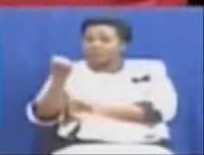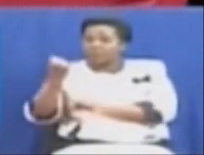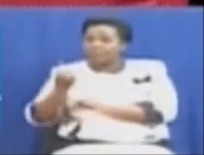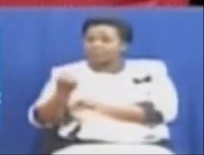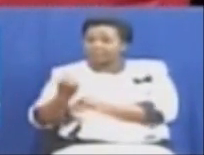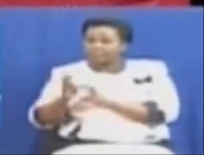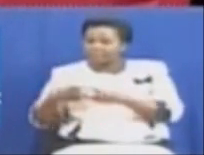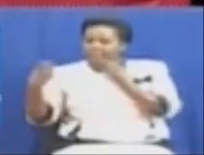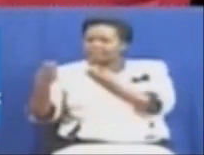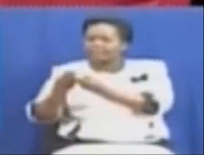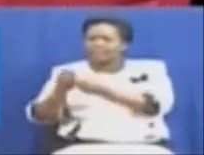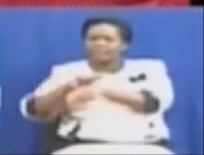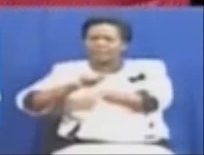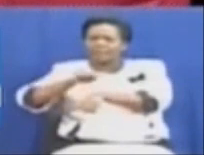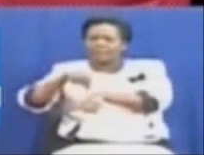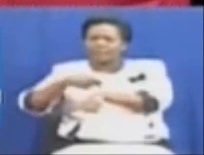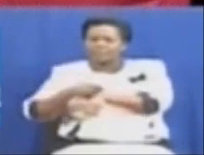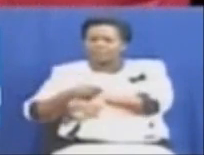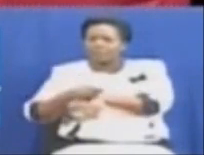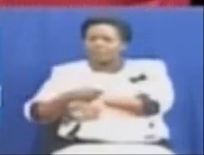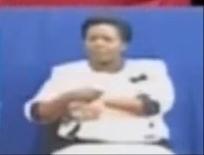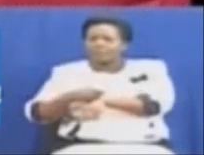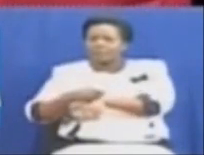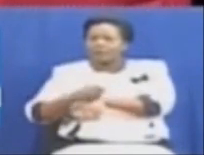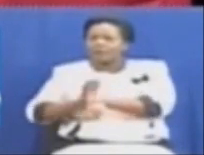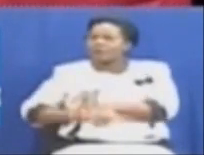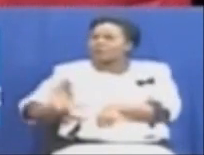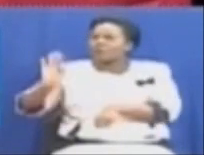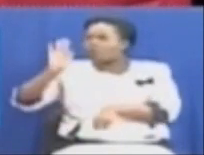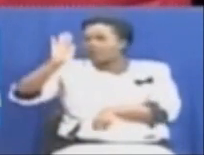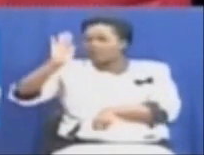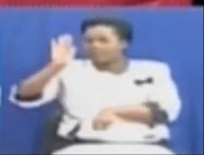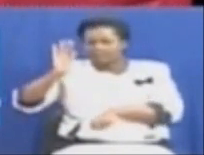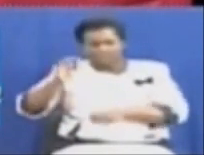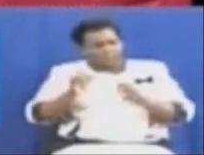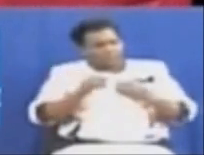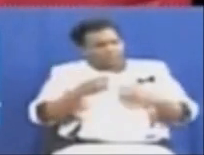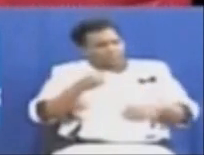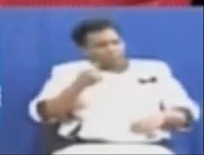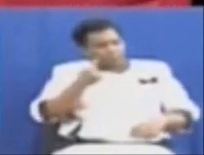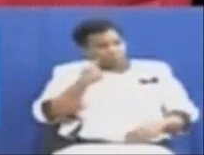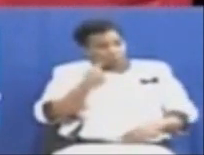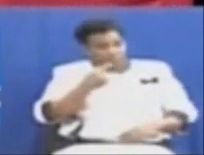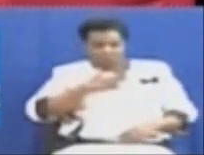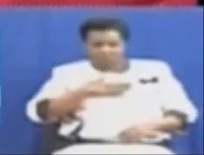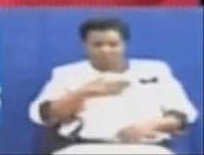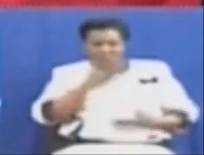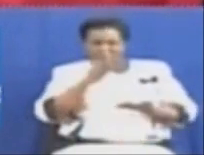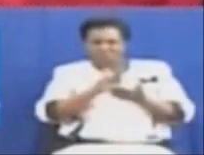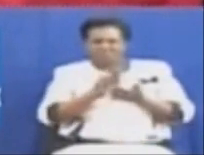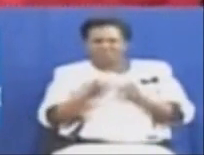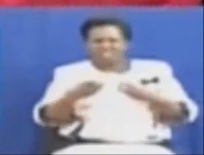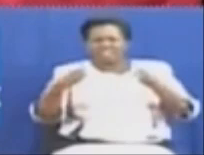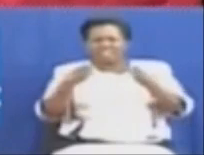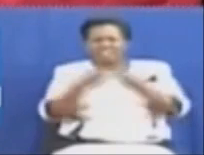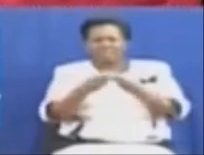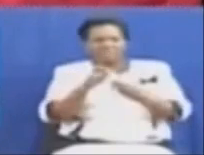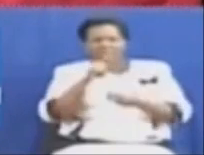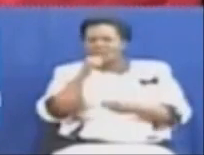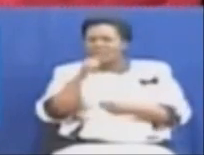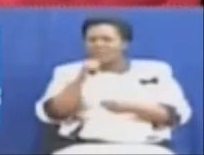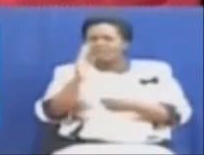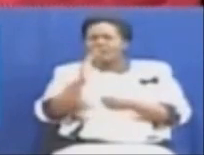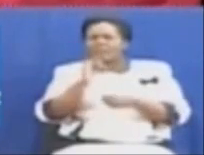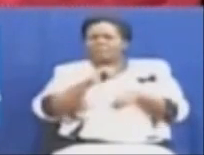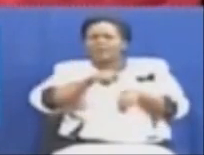usiopingika kwamba halmashauri nyingi bado hazijaona umuhimu wa kutenga fedha ili mabaraza haya yafanye kazi zao kwa weledi.